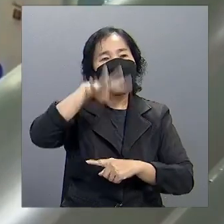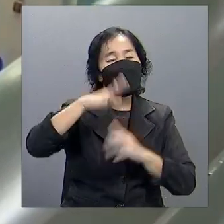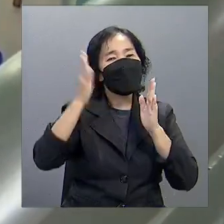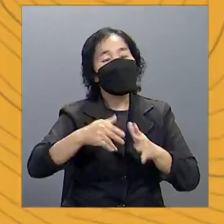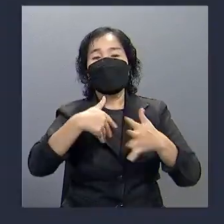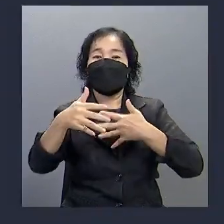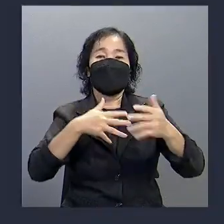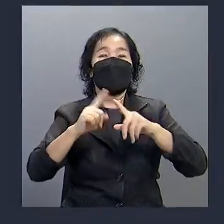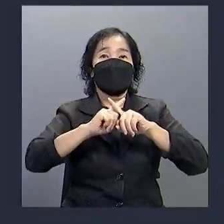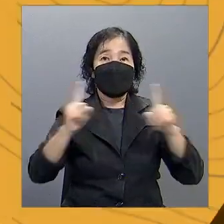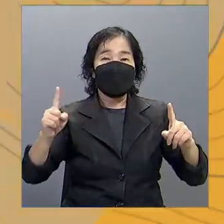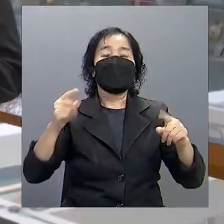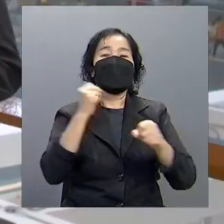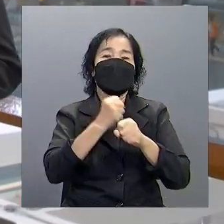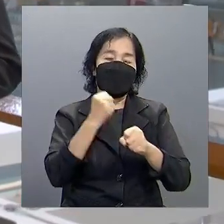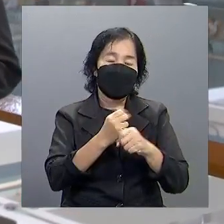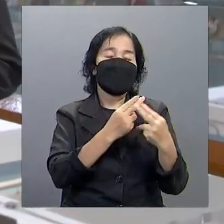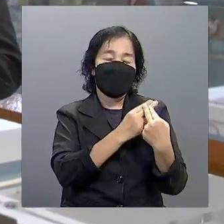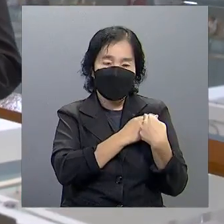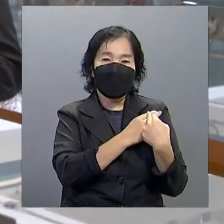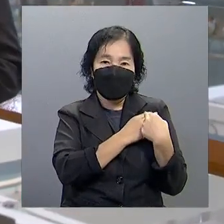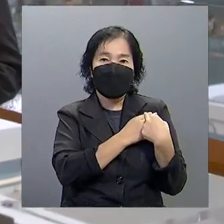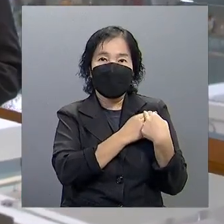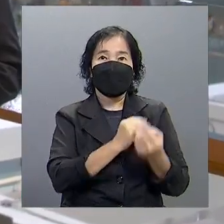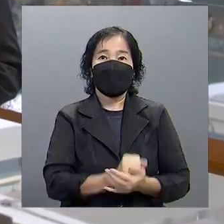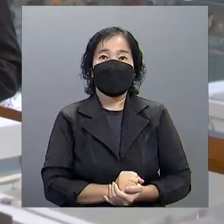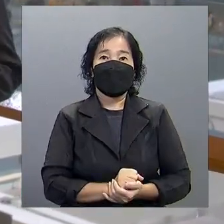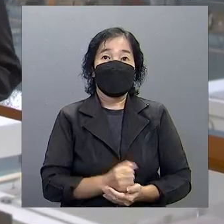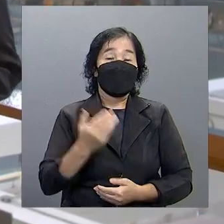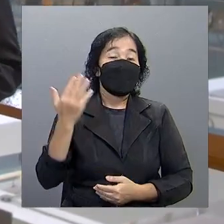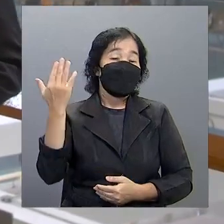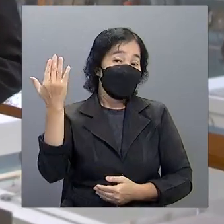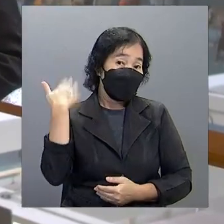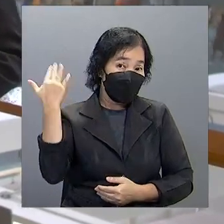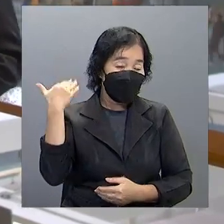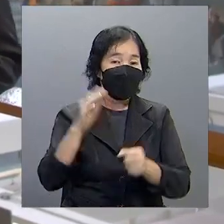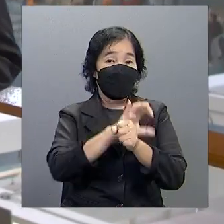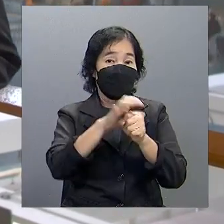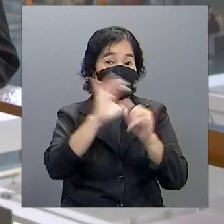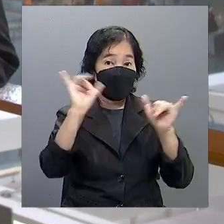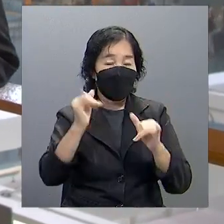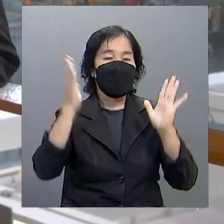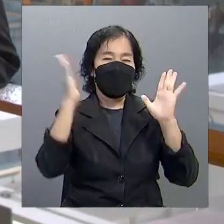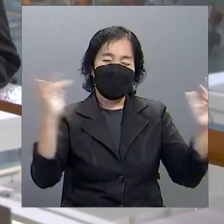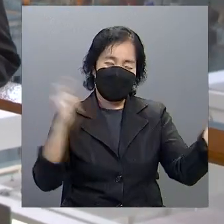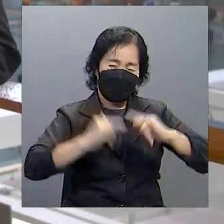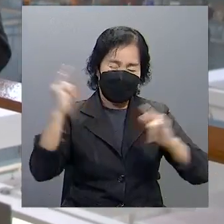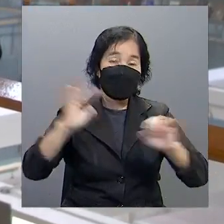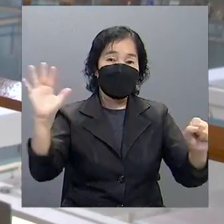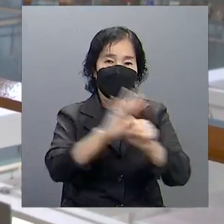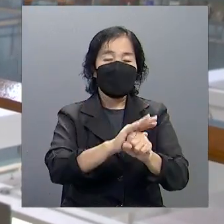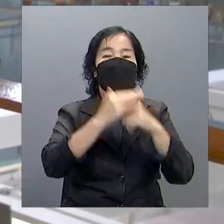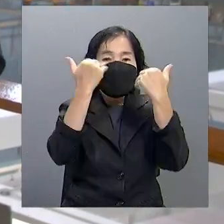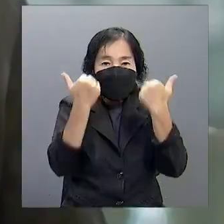ลับเพิ่มขึ้น ตอนที่ 13,000 สถานการณ์โรคไม่ได้มีขนาดนี ้ เราเฝ้าระวังอยู่โรค